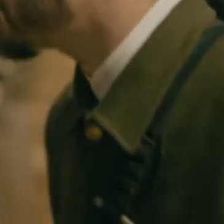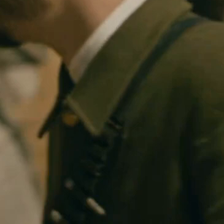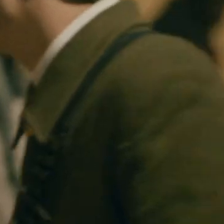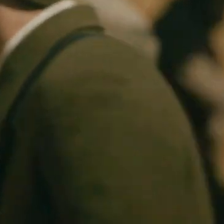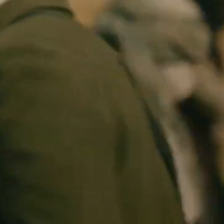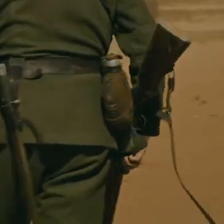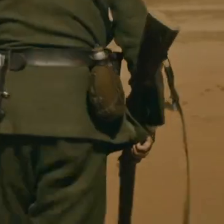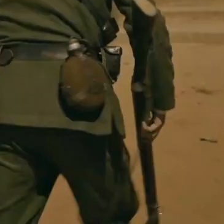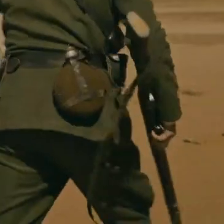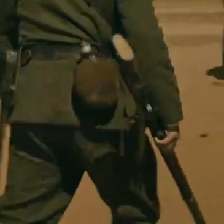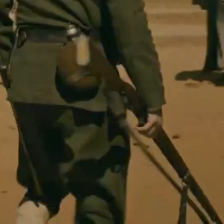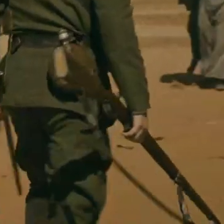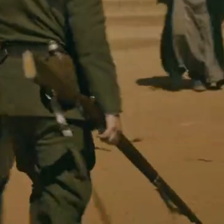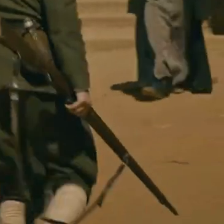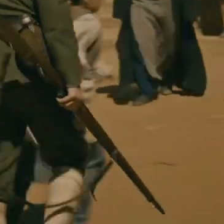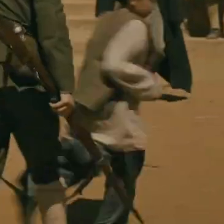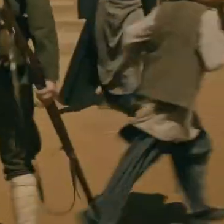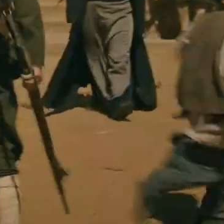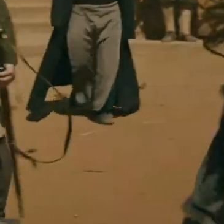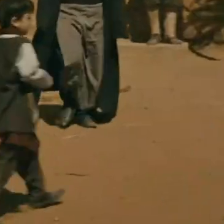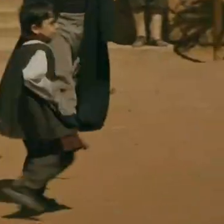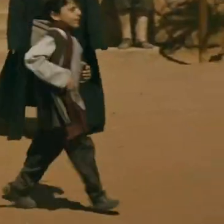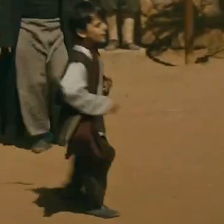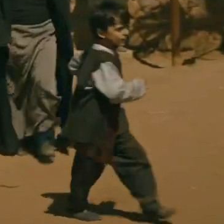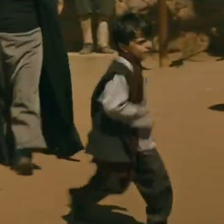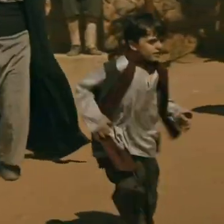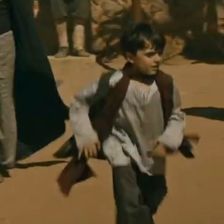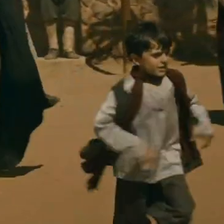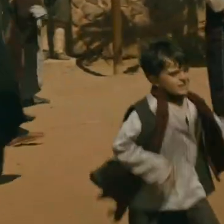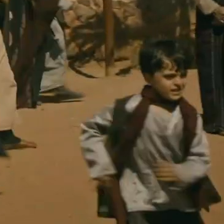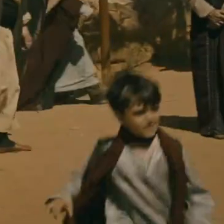Dönüp kaymakamlığın avlu kapısına doğru yürüdü.